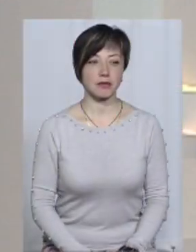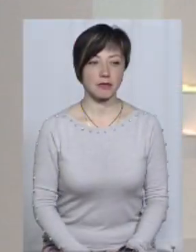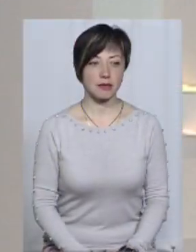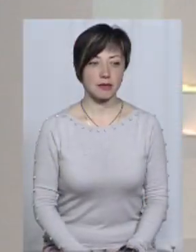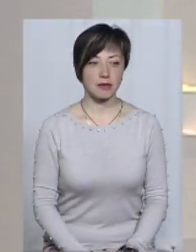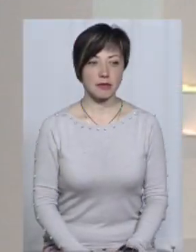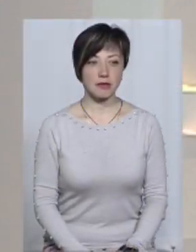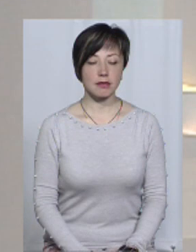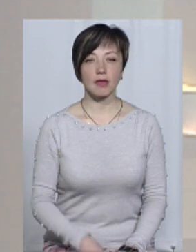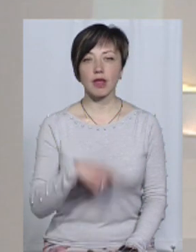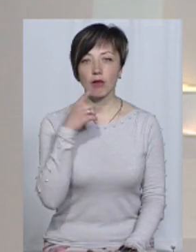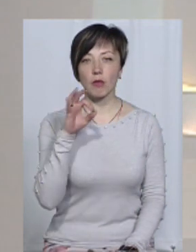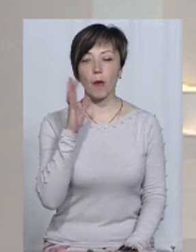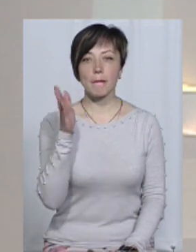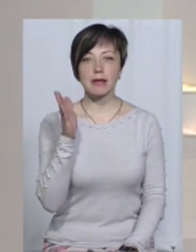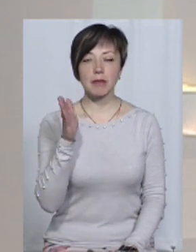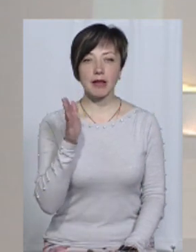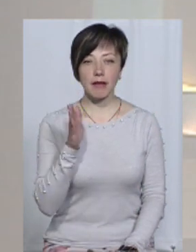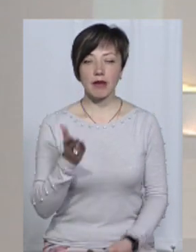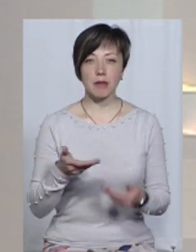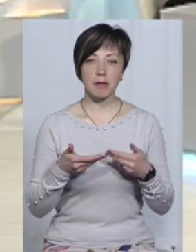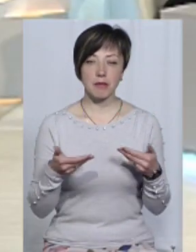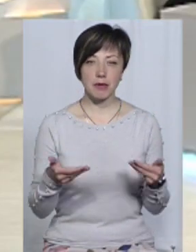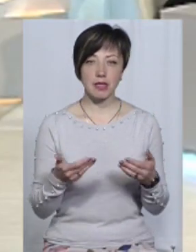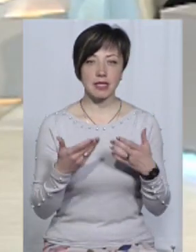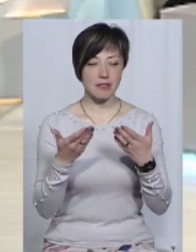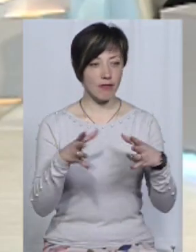Сергій Толостіхін сказав про перспективи. Ми з вами